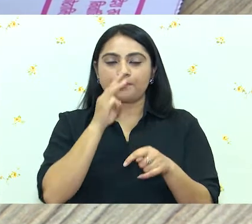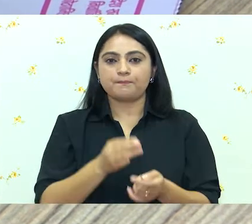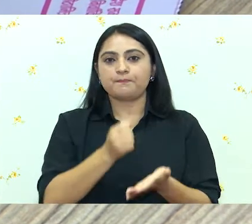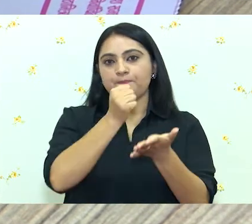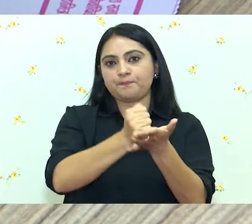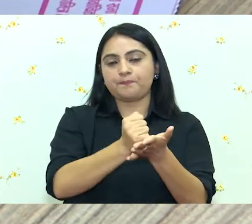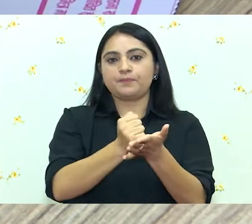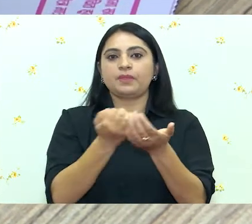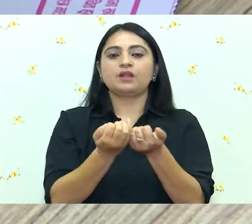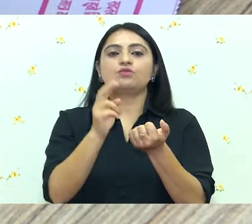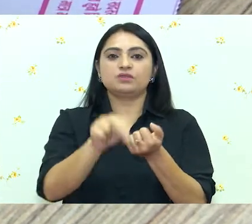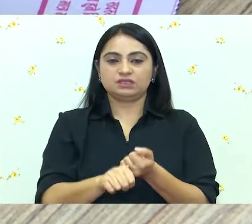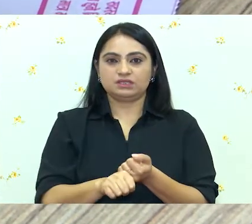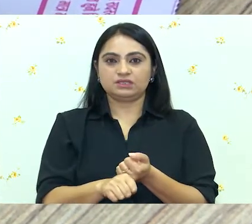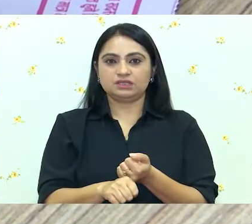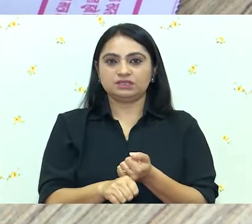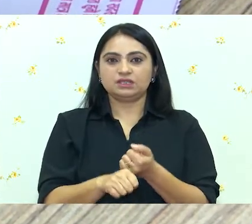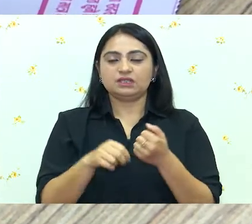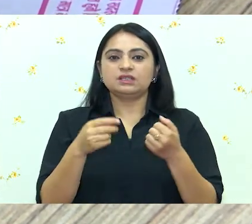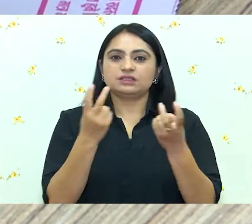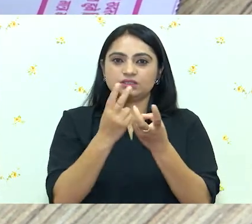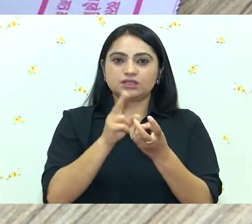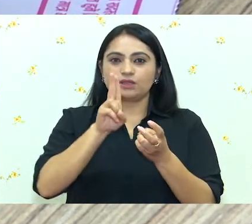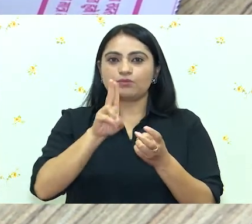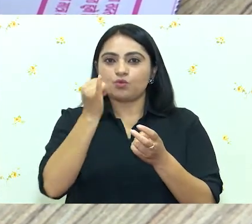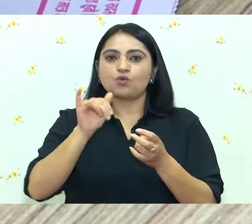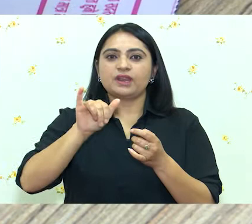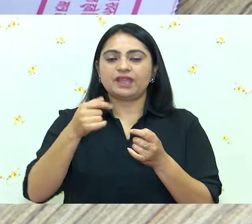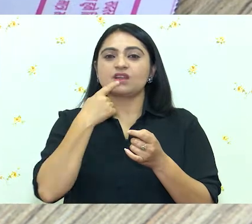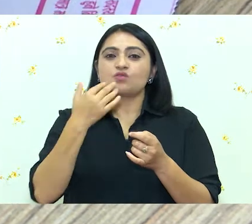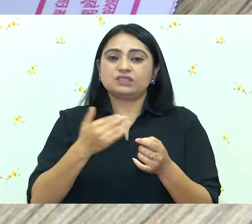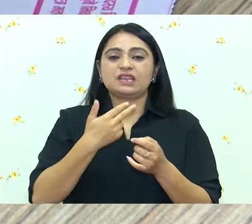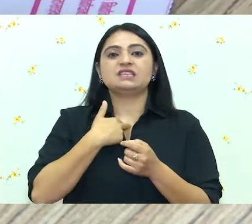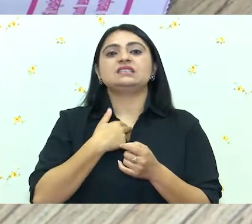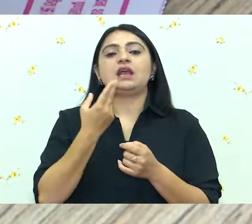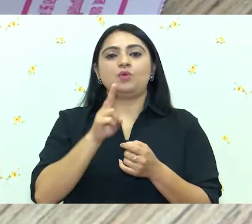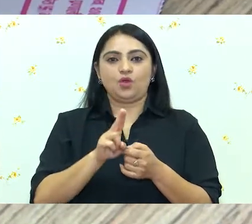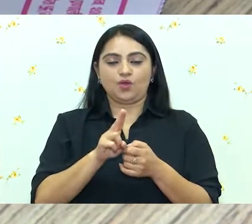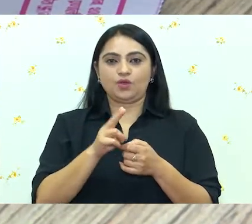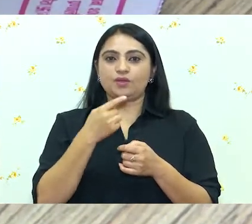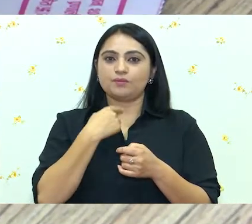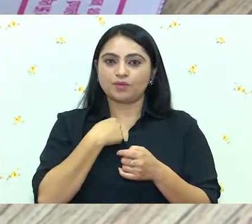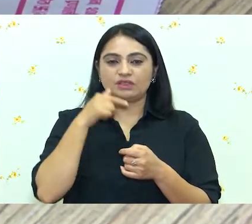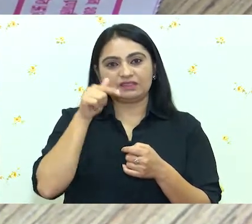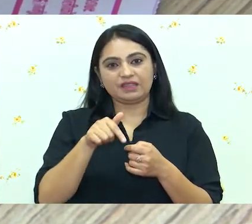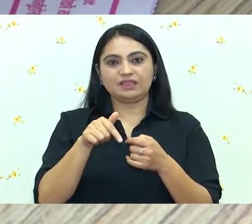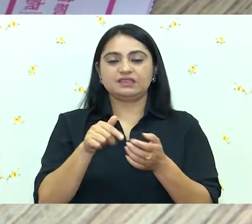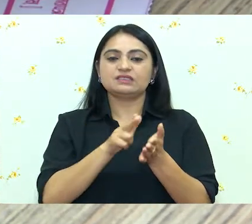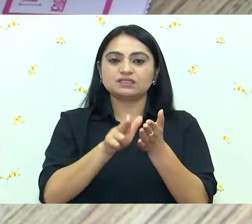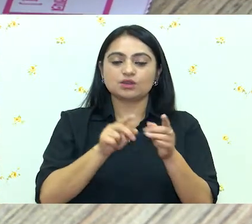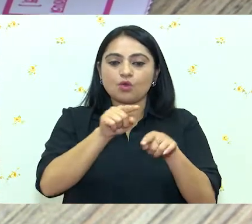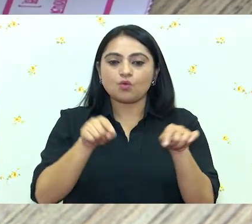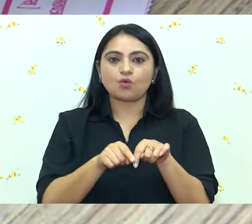छाप लगाउनु पर्दछ। क्यास्मिकम चिन्ह भएको उम्मेदवारको निर्वाचन चिन्हमा मतदान गर्न मन लाग्यो भने मैले यही क्यास्मिकम चिन्हको